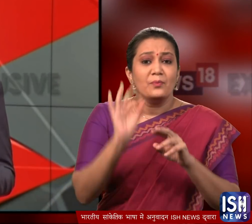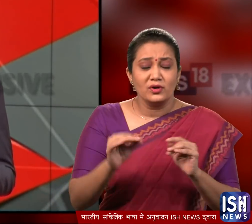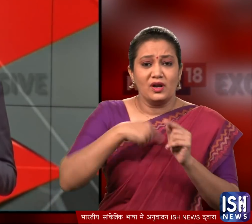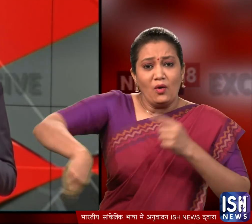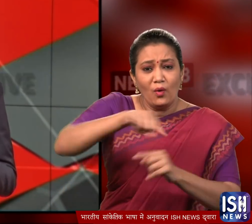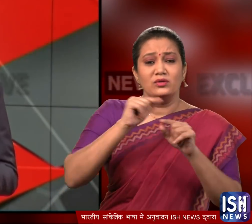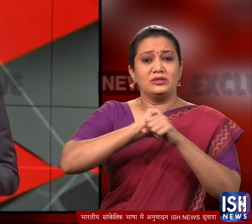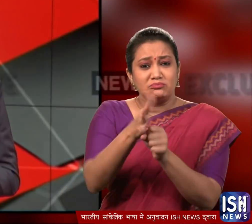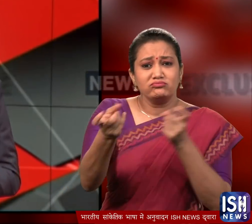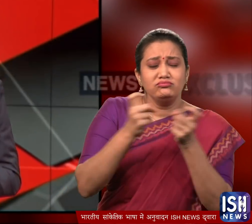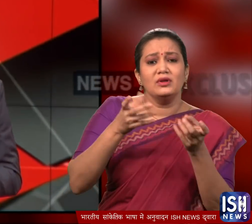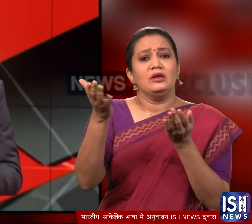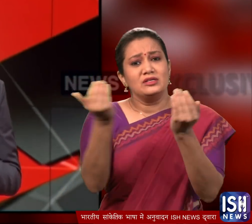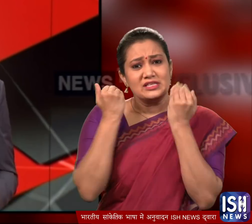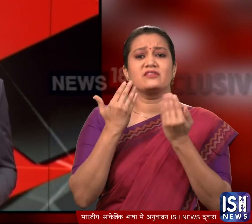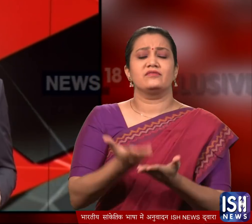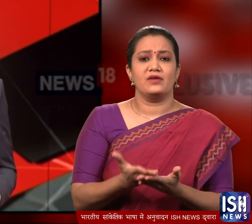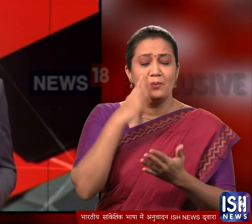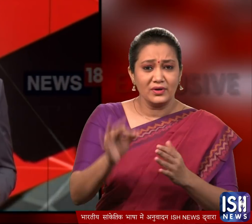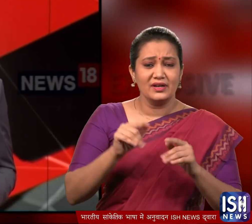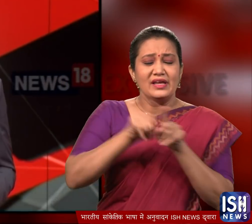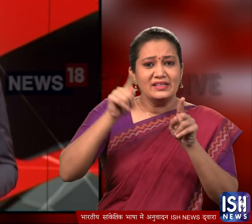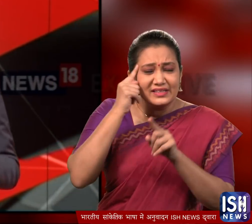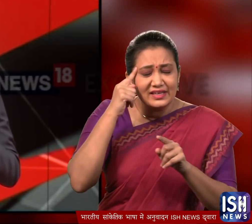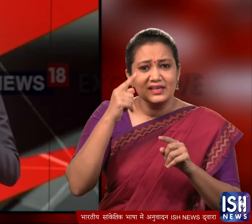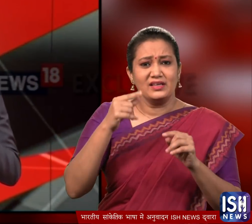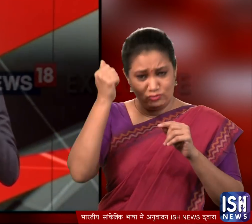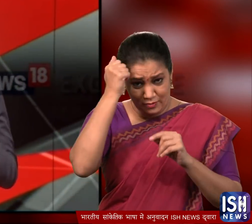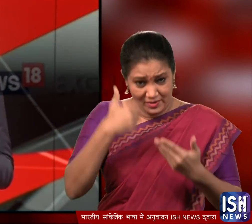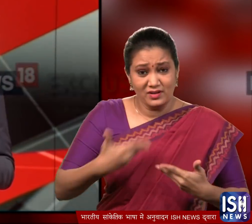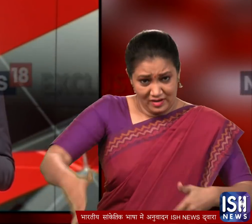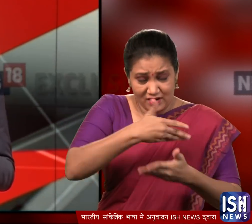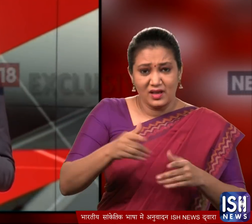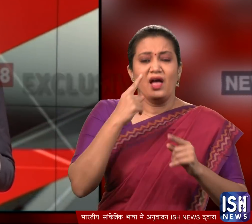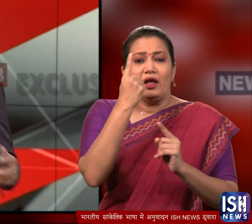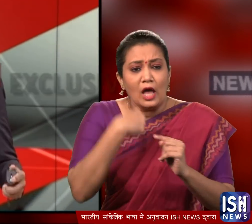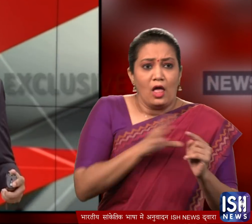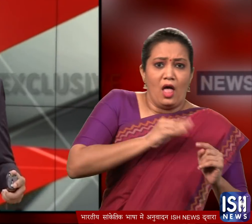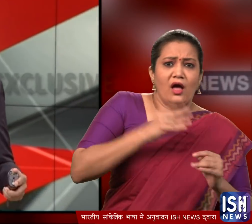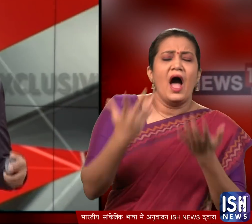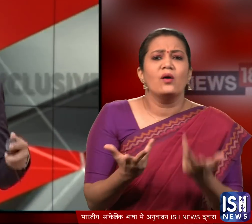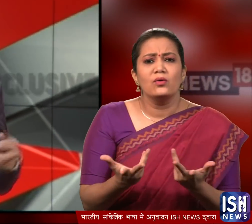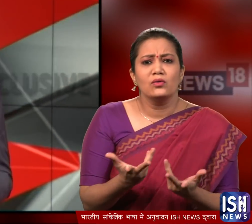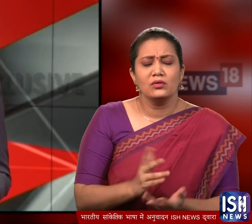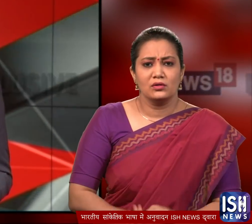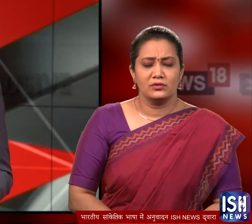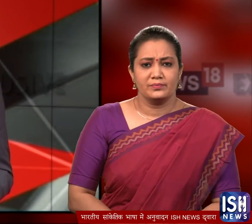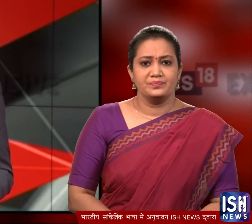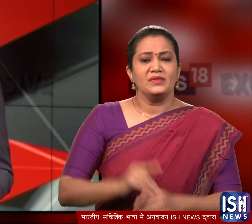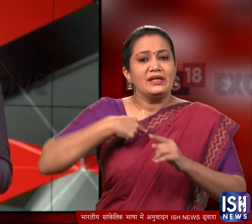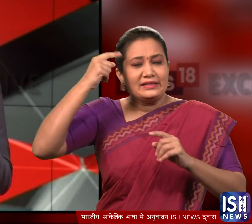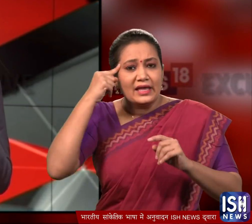जा रहा है, बल्कि हम सबको महामारी से बचाने के लिए ऐसा करना जरूरी है। हम भला इतने जाहिल कैसे हो सकते हैं कि टेस्ट कराने के नाम से ही कन्नी काटने